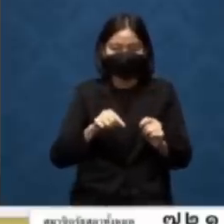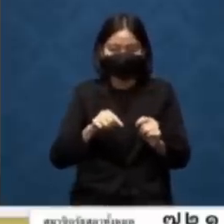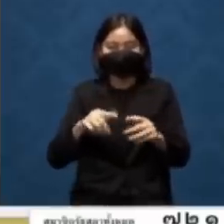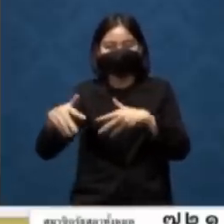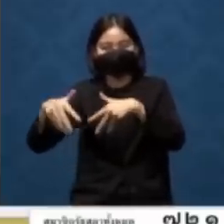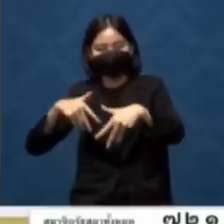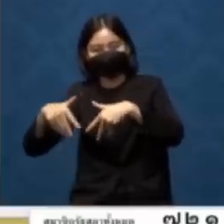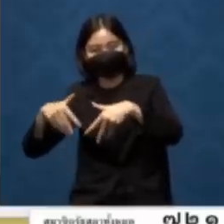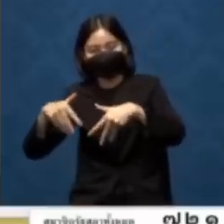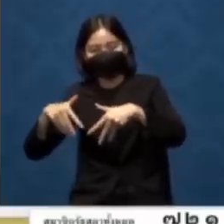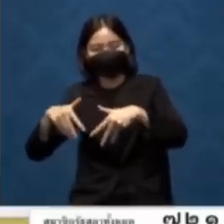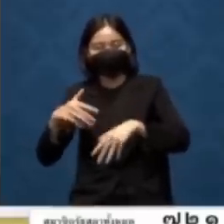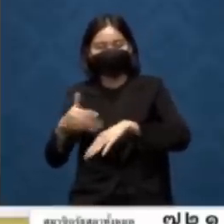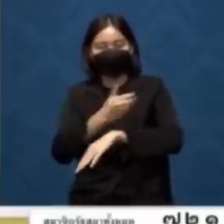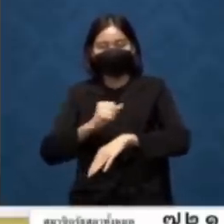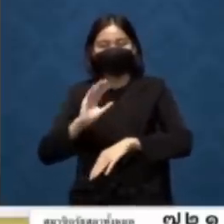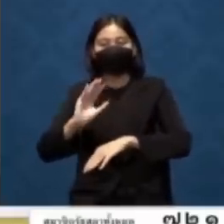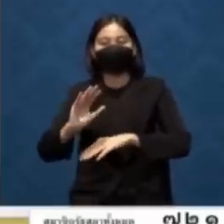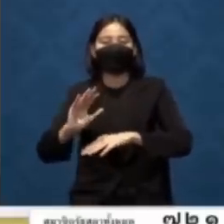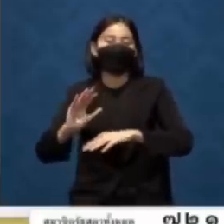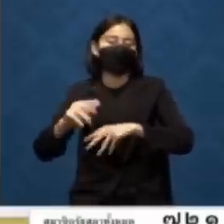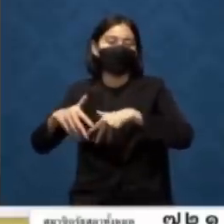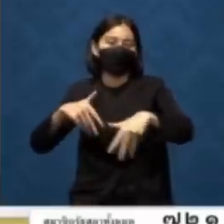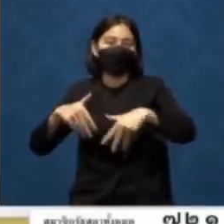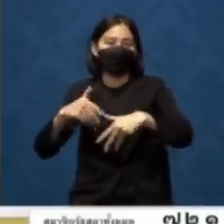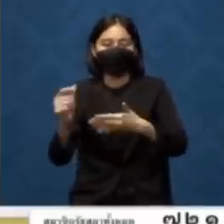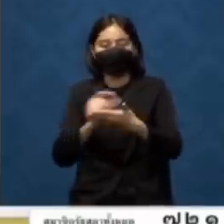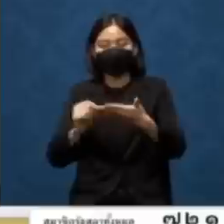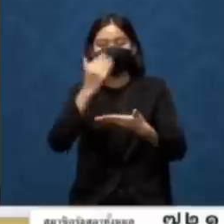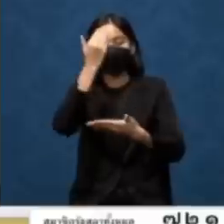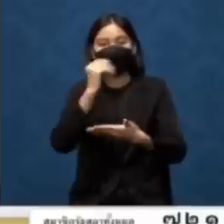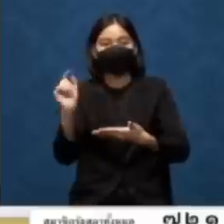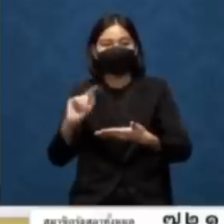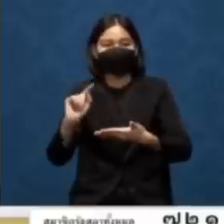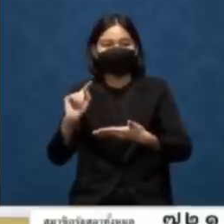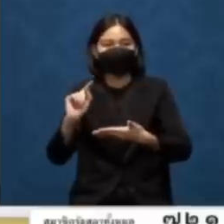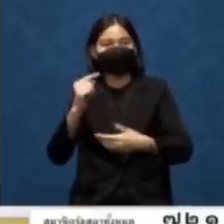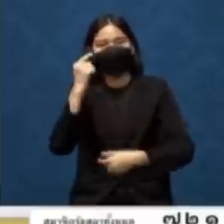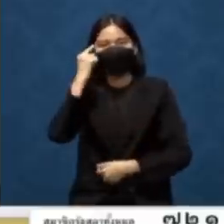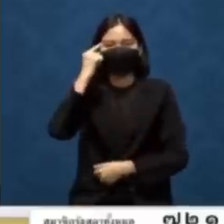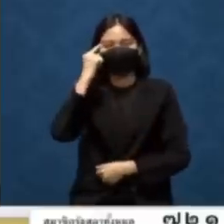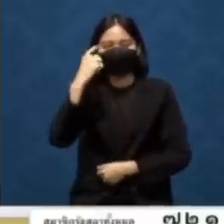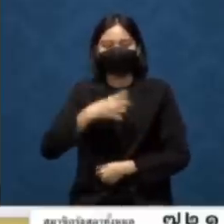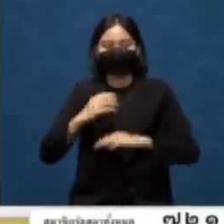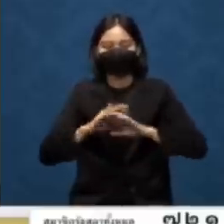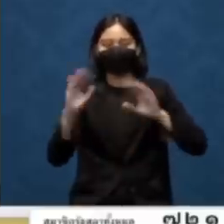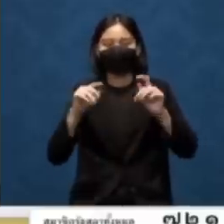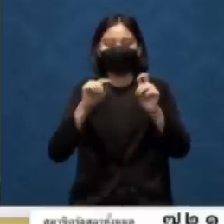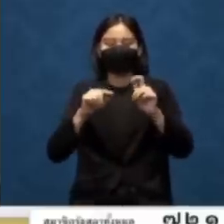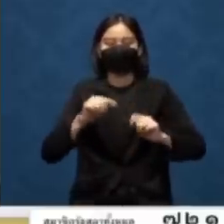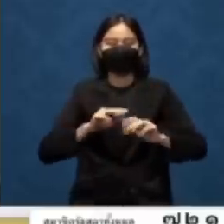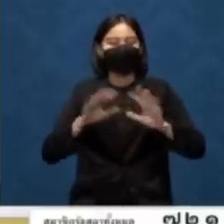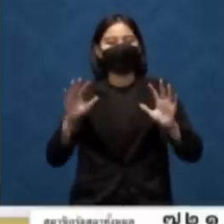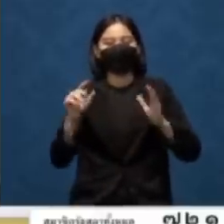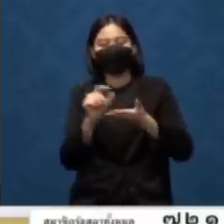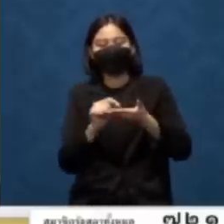อำนาจนั้เป็ของส่วท้องถิ่นผมเขีแบบนี้เพาะอะไรครัไม่ใช่เขียนอยู่ดีๆ นึกอยากเลราการส่ภูมิภาคครัแต่